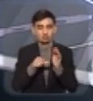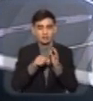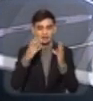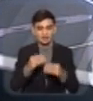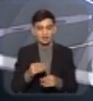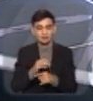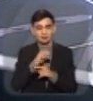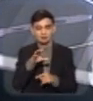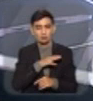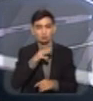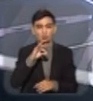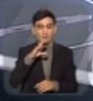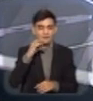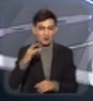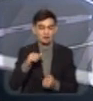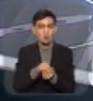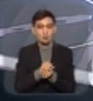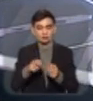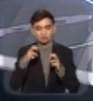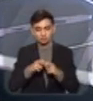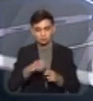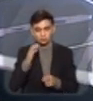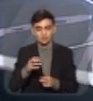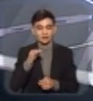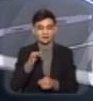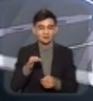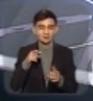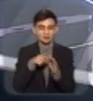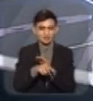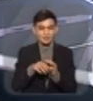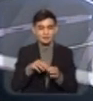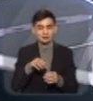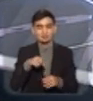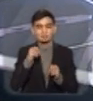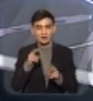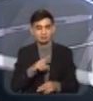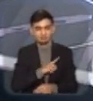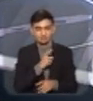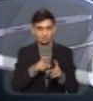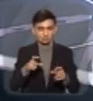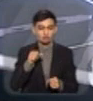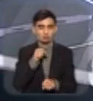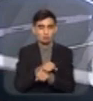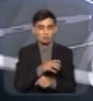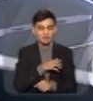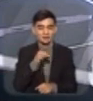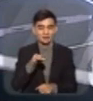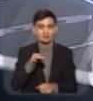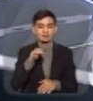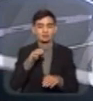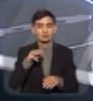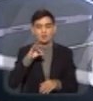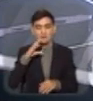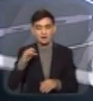бұрын тауар мен құжаттың сәйкестігін тексереміз деп, кіріс басқармасының мамандары тоқтатқан. Бірақ өздері тиелген тауарды